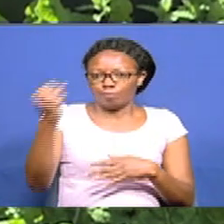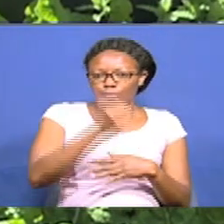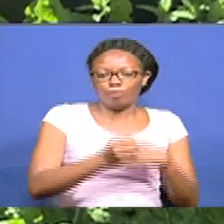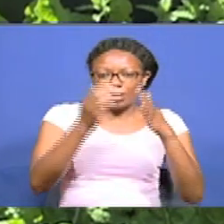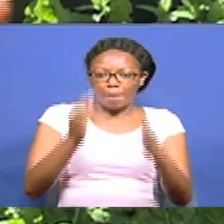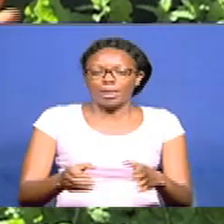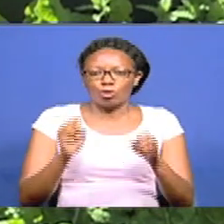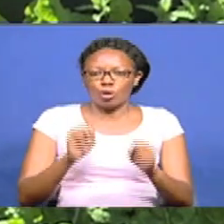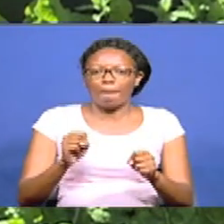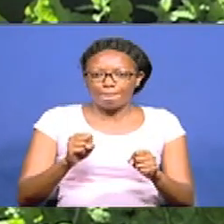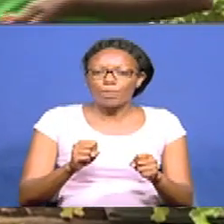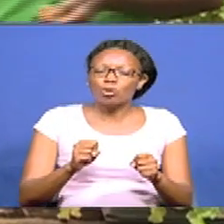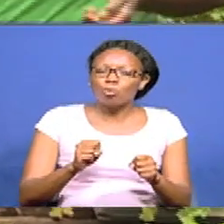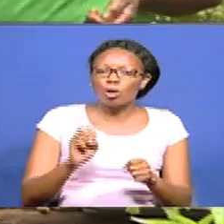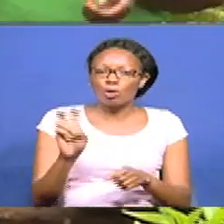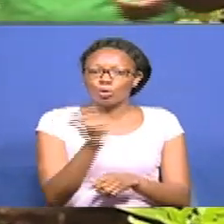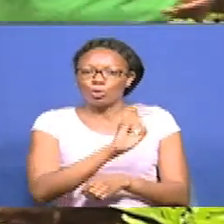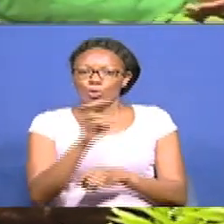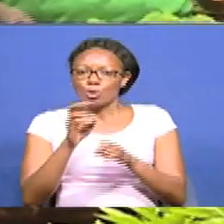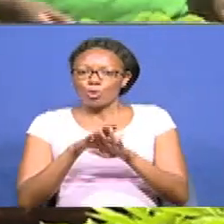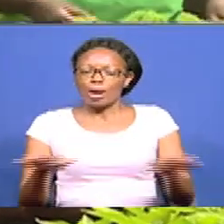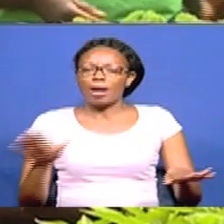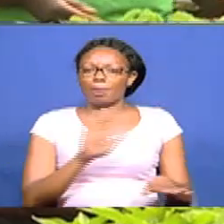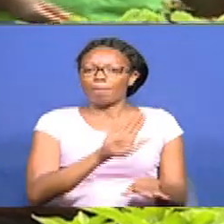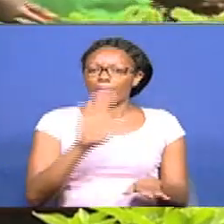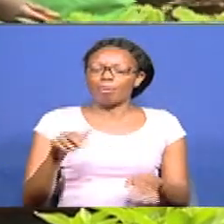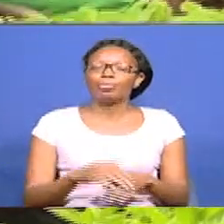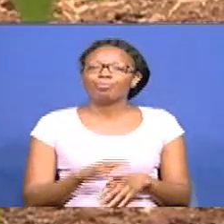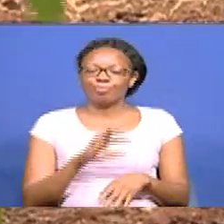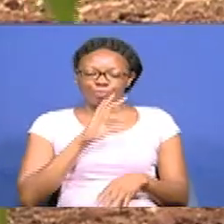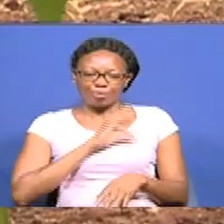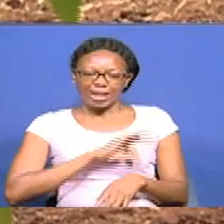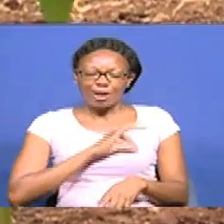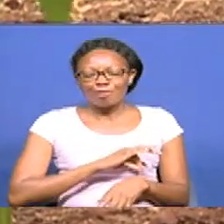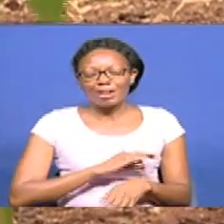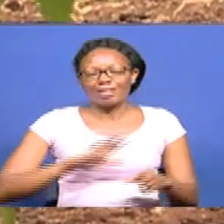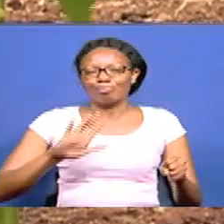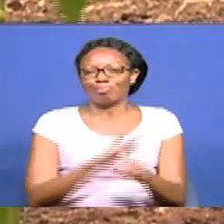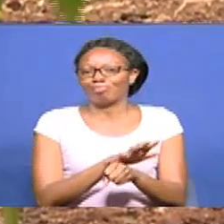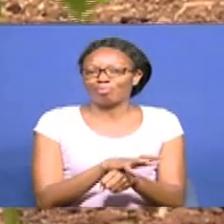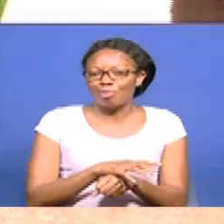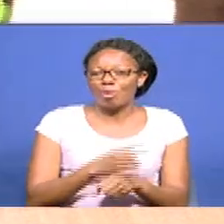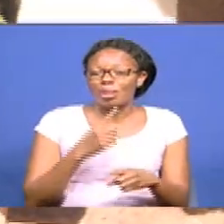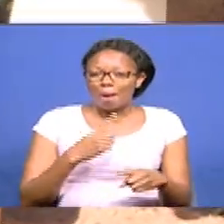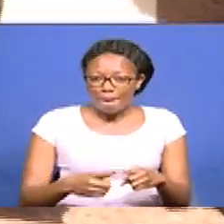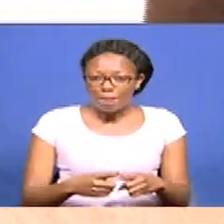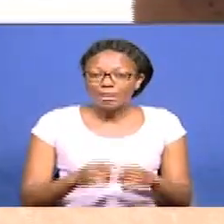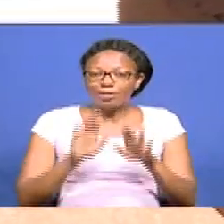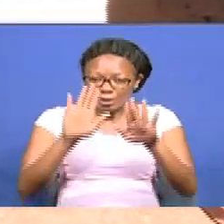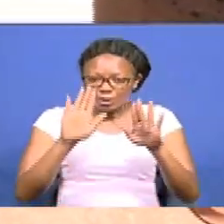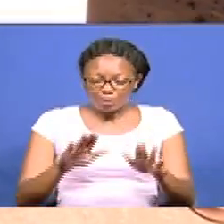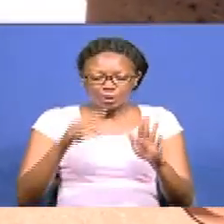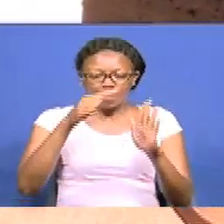mushirikiane, muendelee pamoja. Faida za kilimo kama vile tunavyoelezwa si haba, lakini lazima